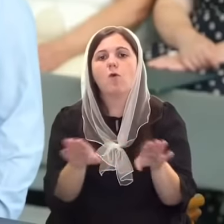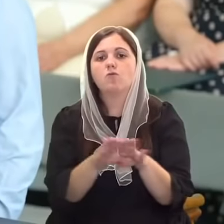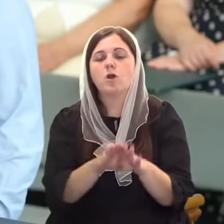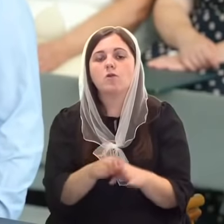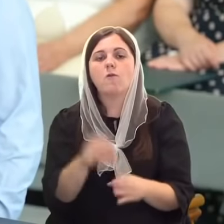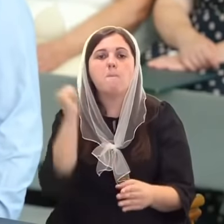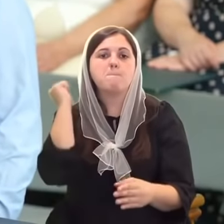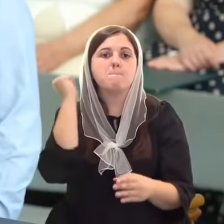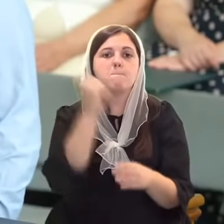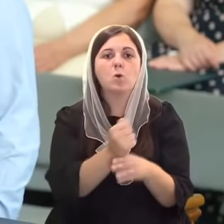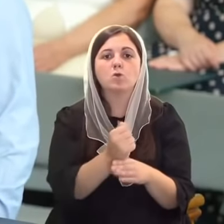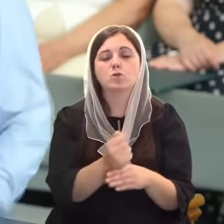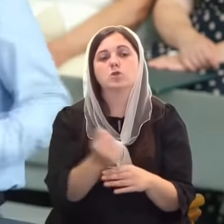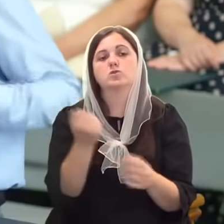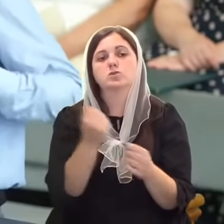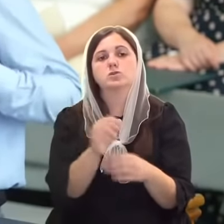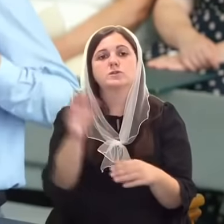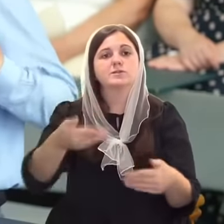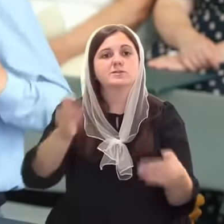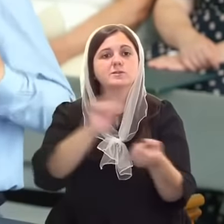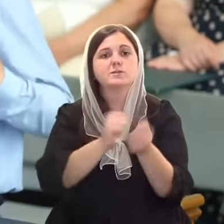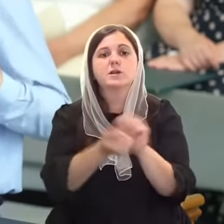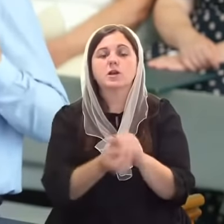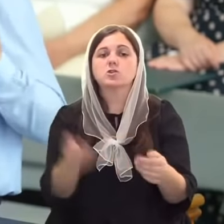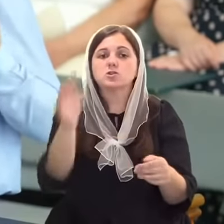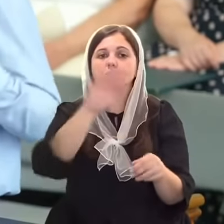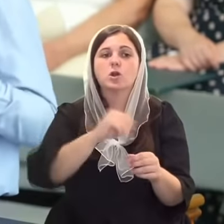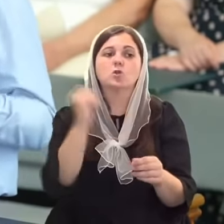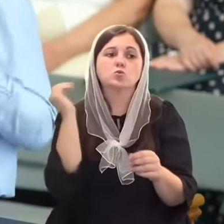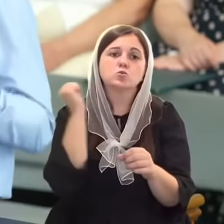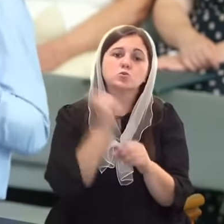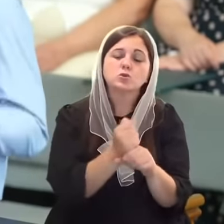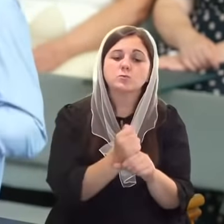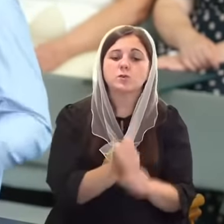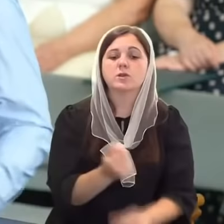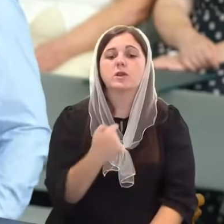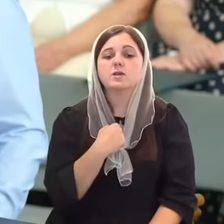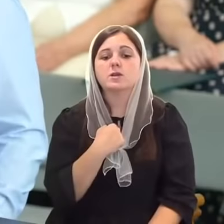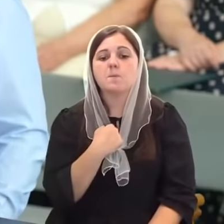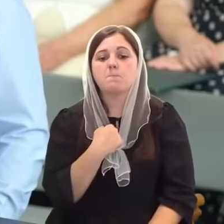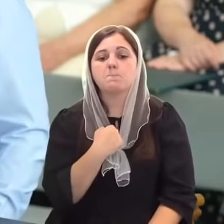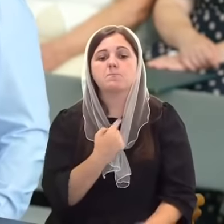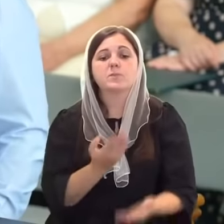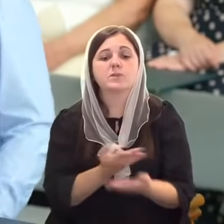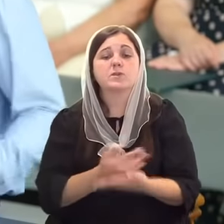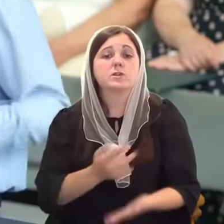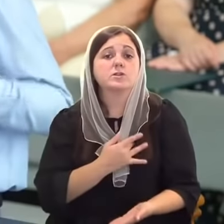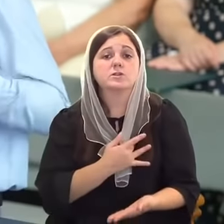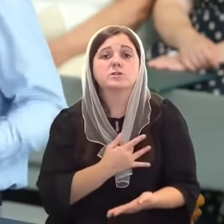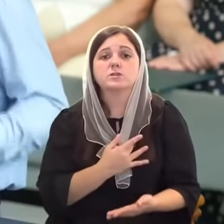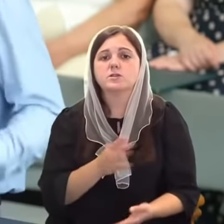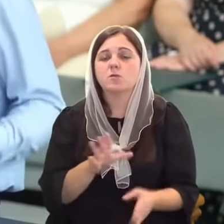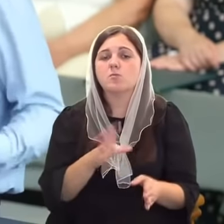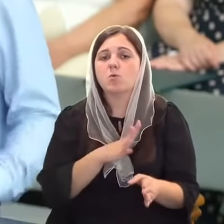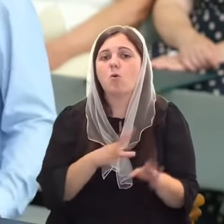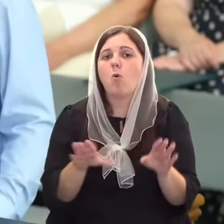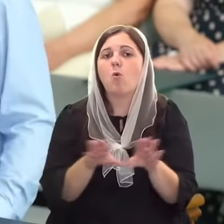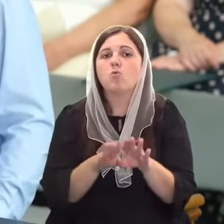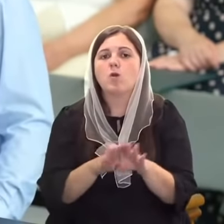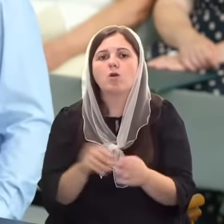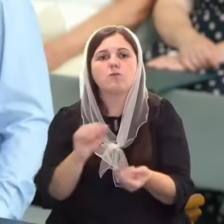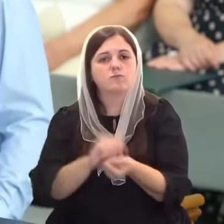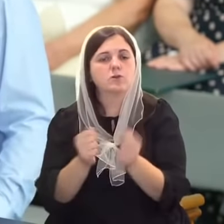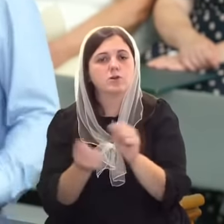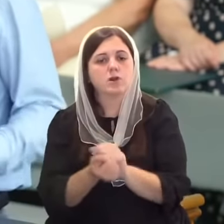слава Богу. Наши сердца не были очень подобные или похожи на скалу. Наши отверженные